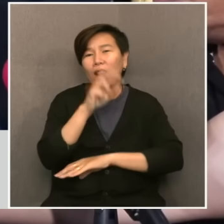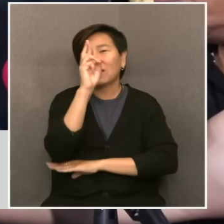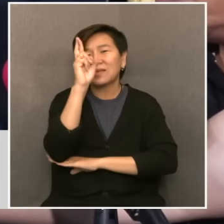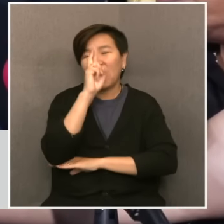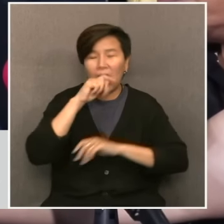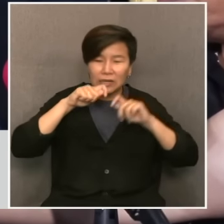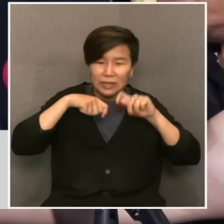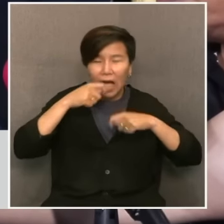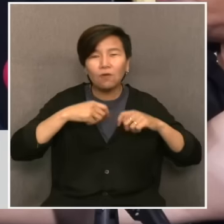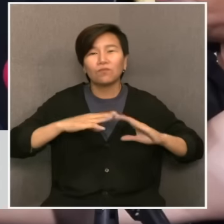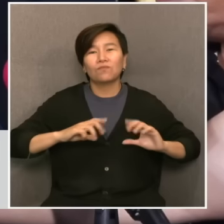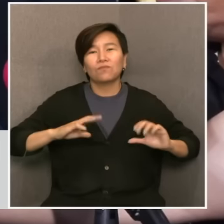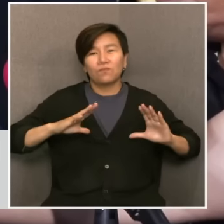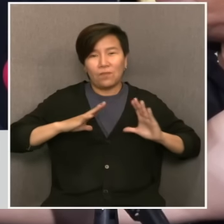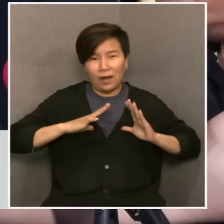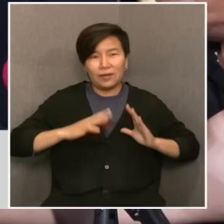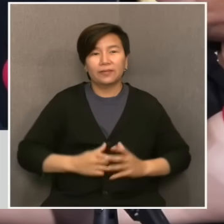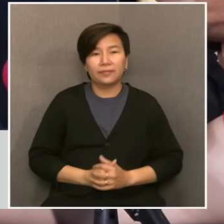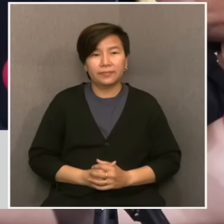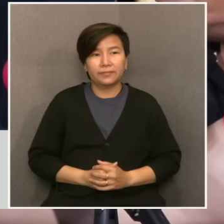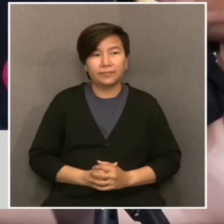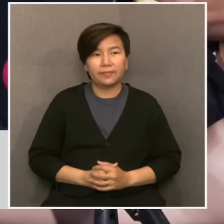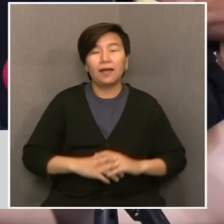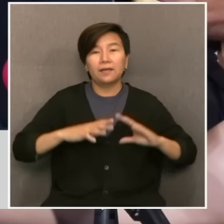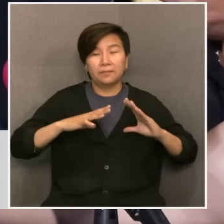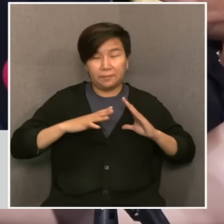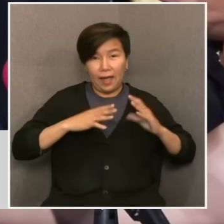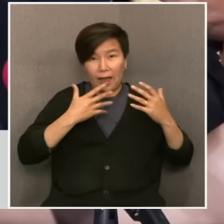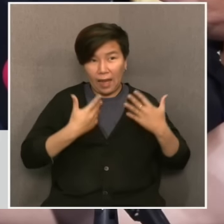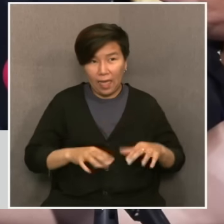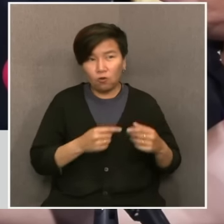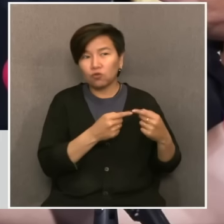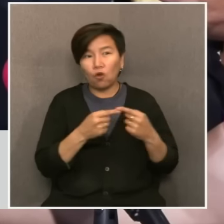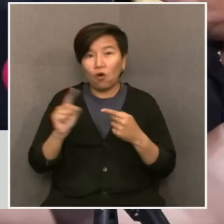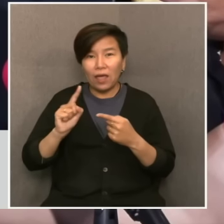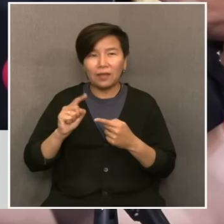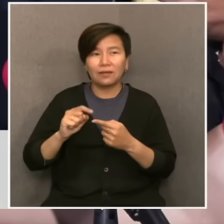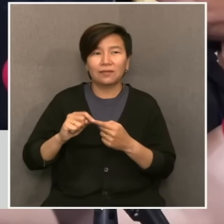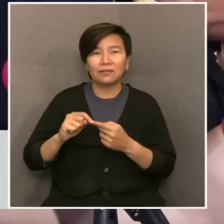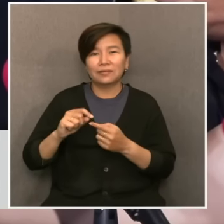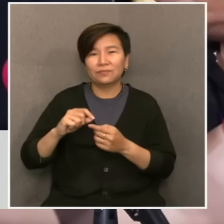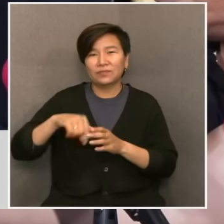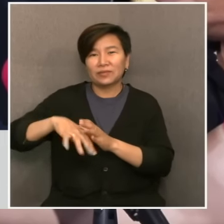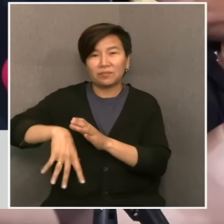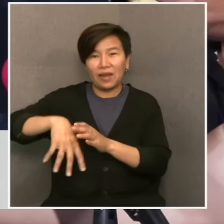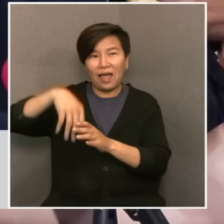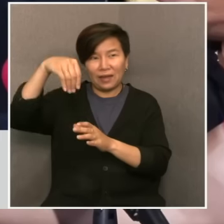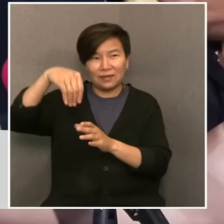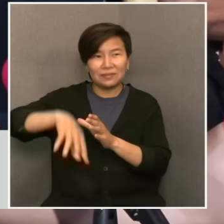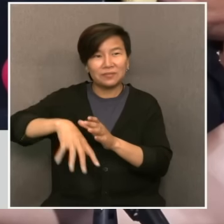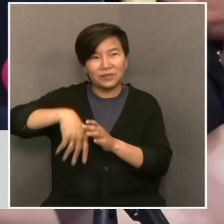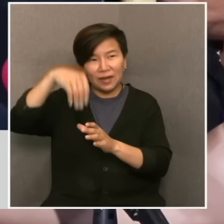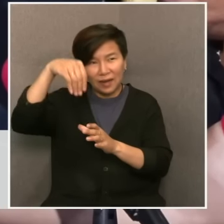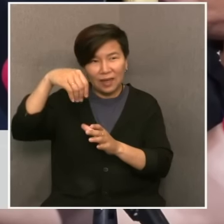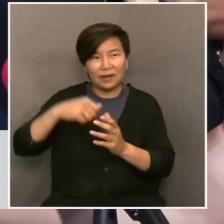ครับแล้วก็ประมาณ1ชั่วโมงก็จะมีการจับฉลากแบ่งสายแล้วก็มีการแจ